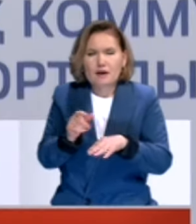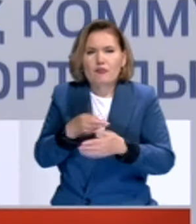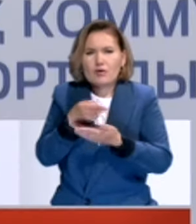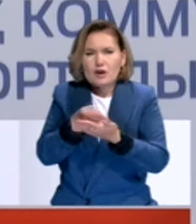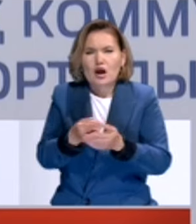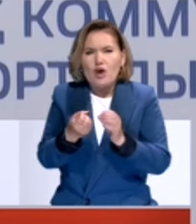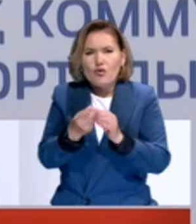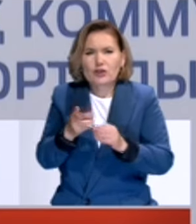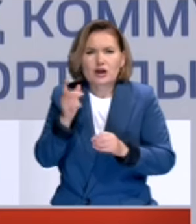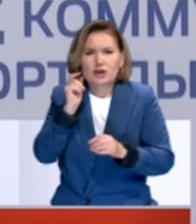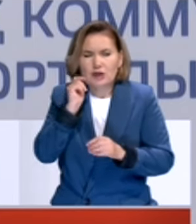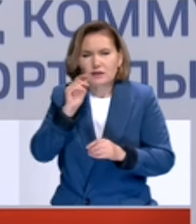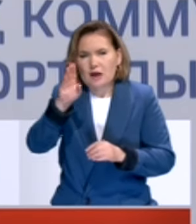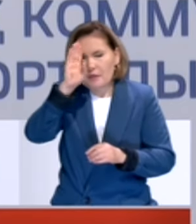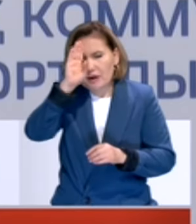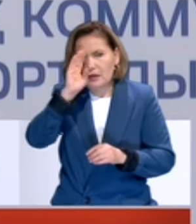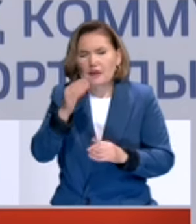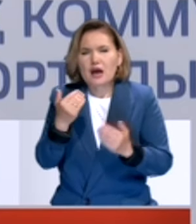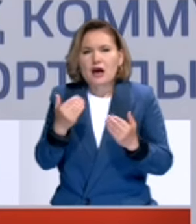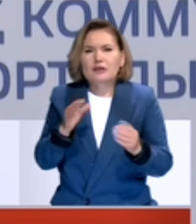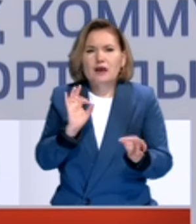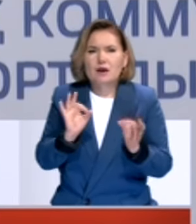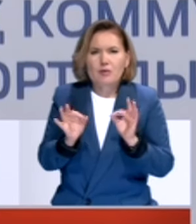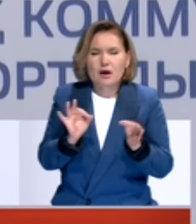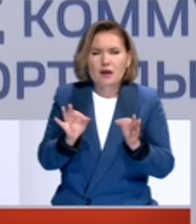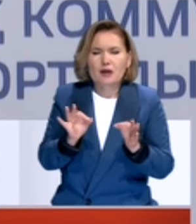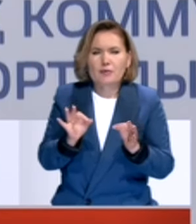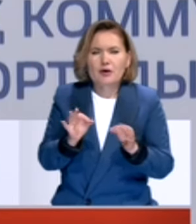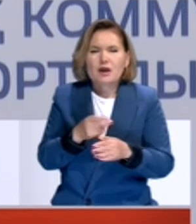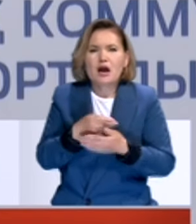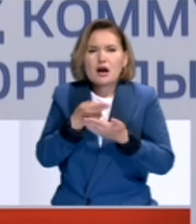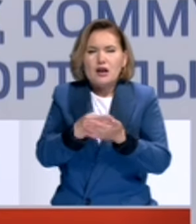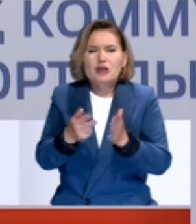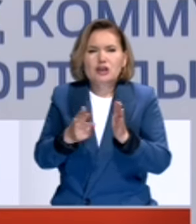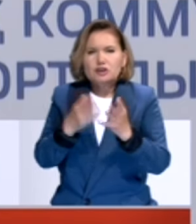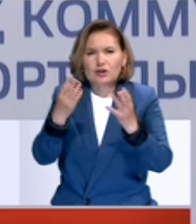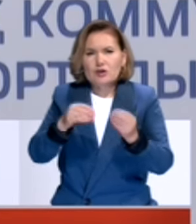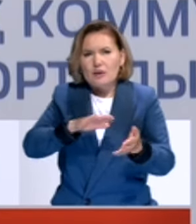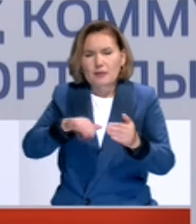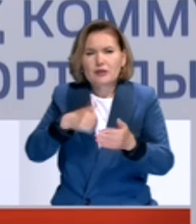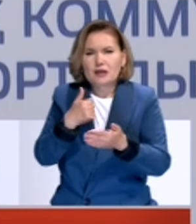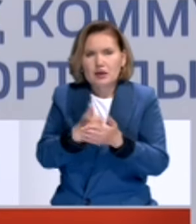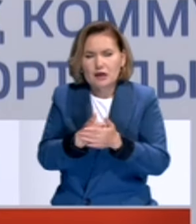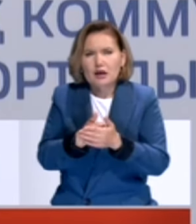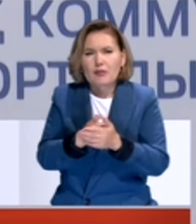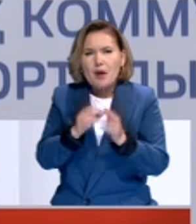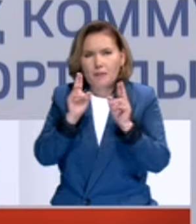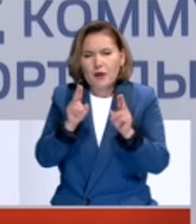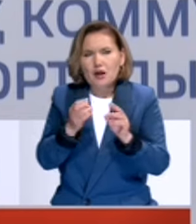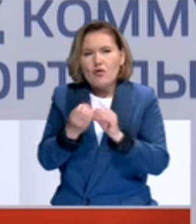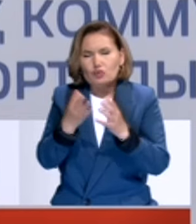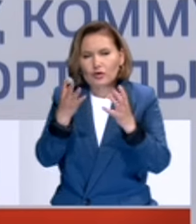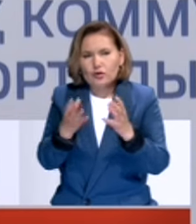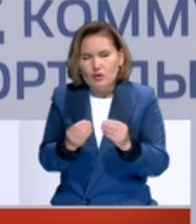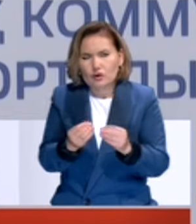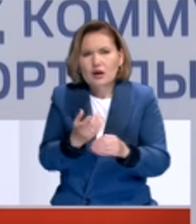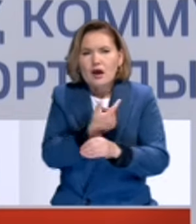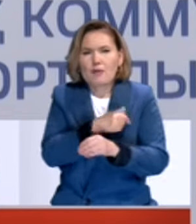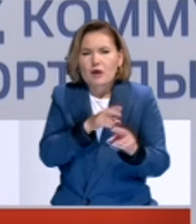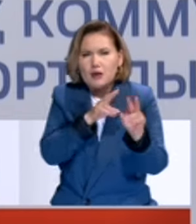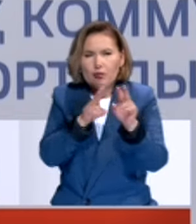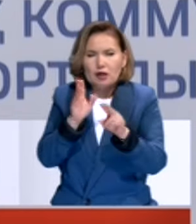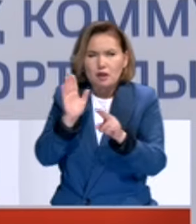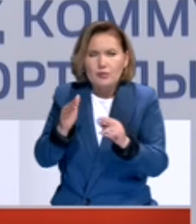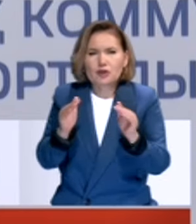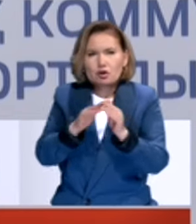бала. Қазір жағдайы тұрақты. Жатқанына 8 күн болды, негізі протокол бойынша 14 күнге дейін бақылап, үйіне